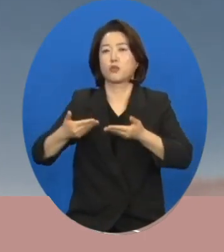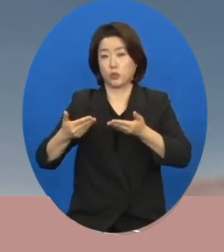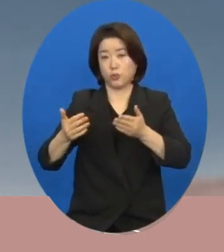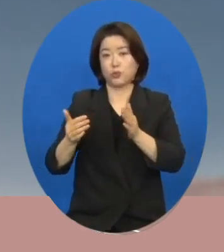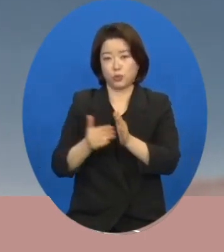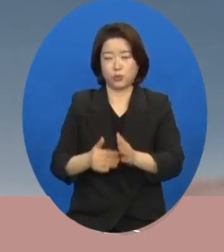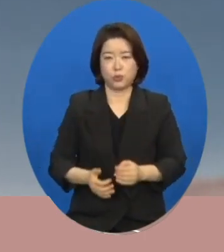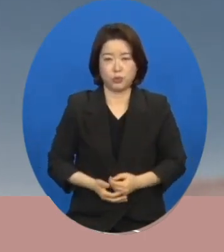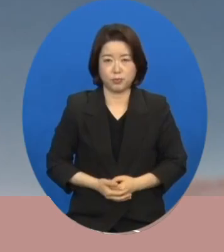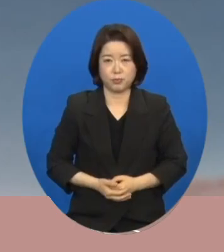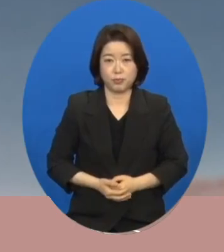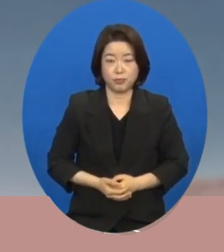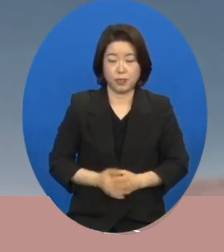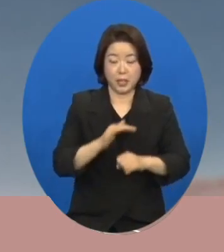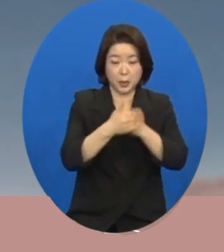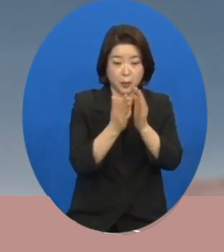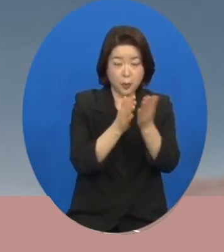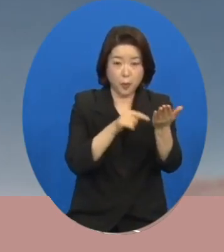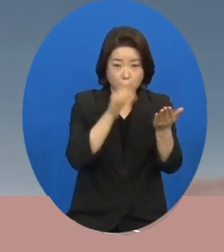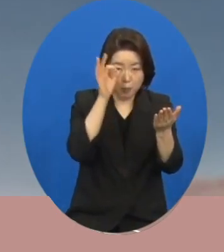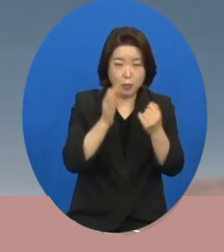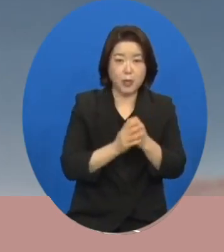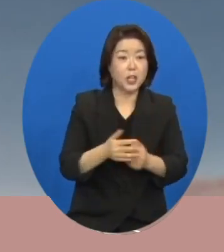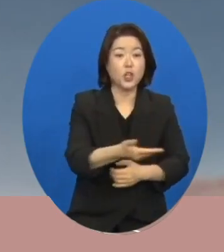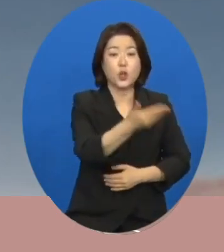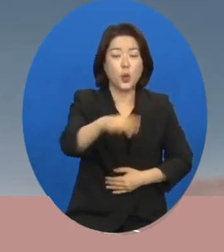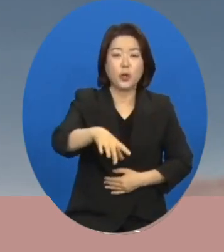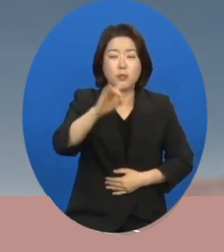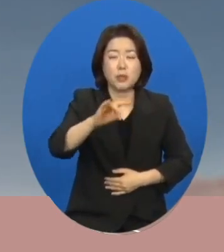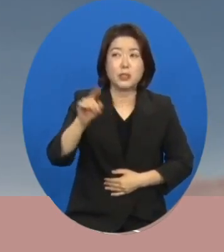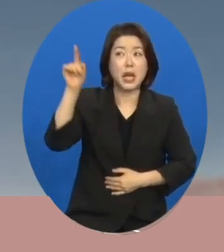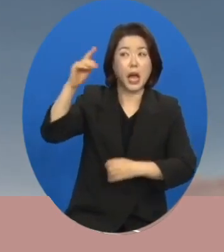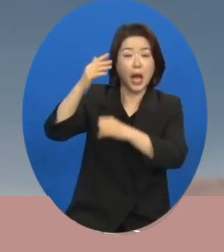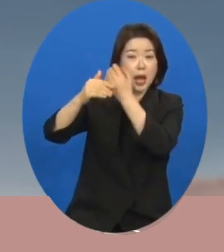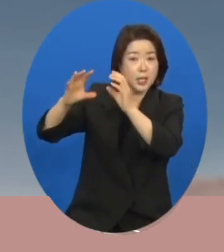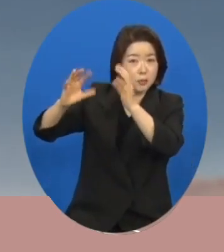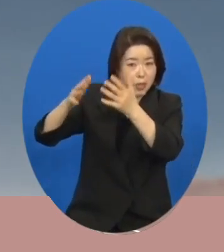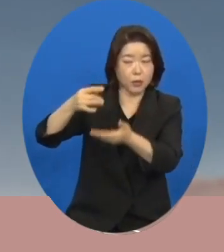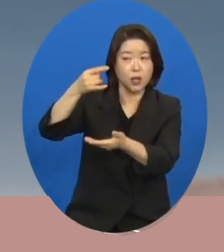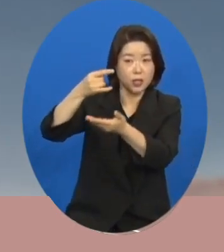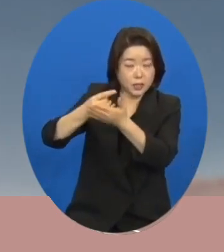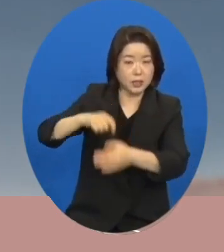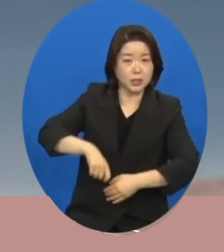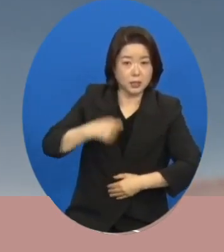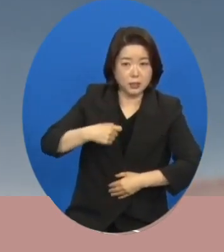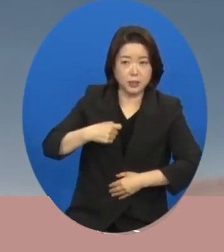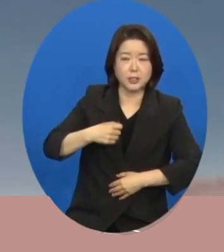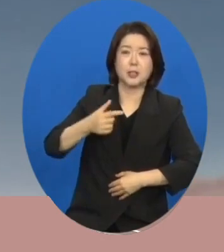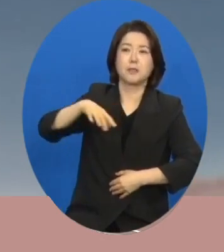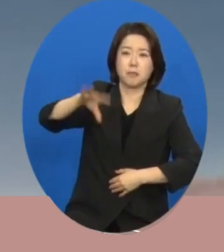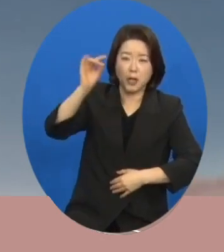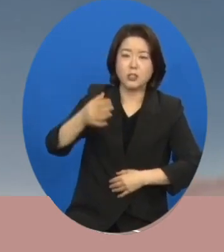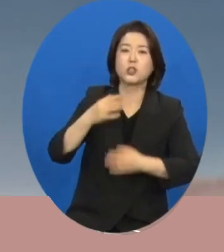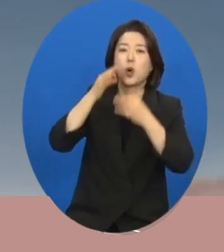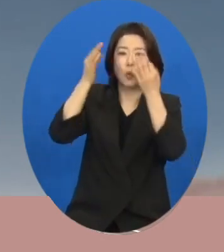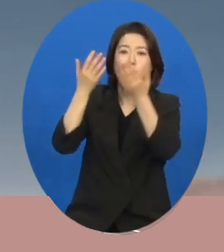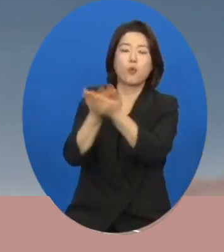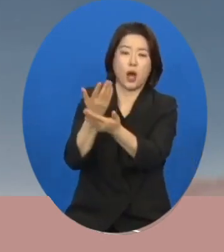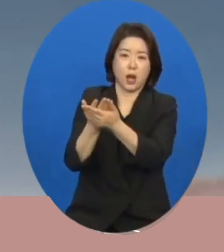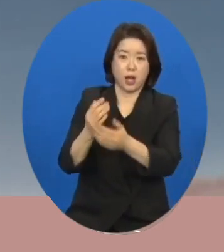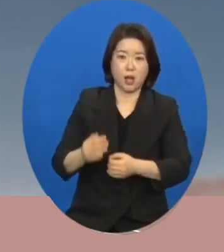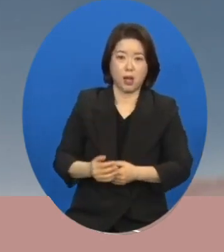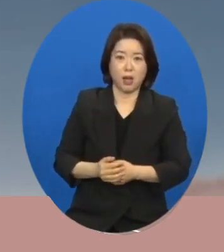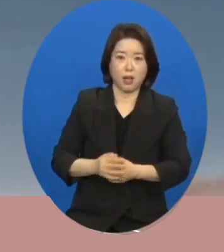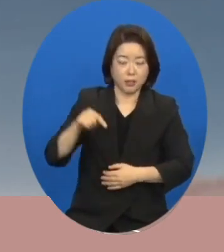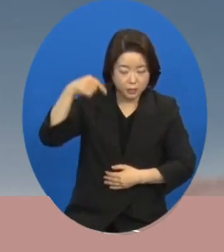너희는 먼저 그의 나라와 의를 구하라 그리하면 너희에게이 모든 것을 더하여 주시리라 약속의